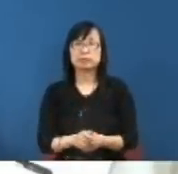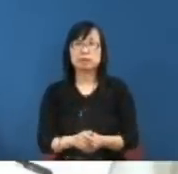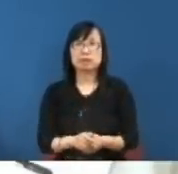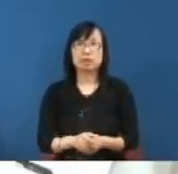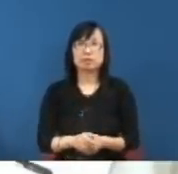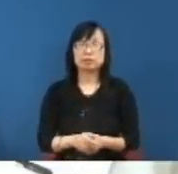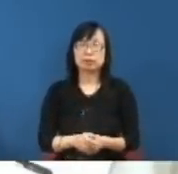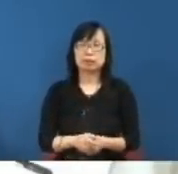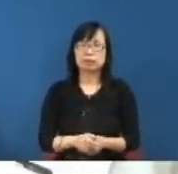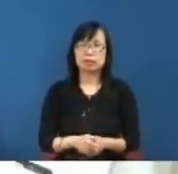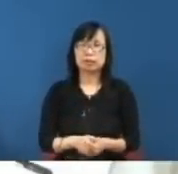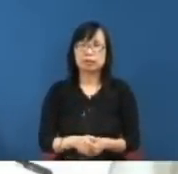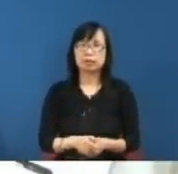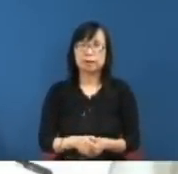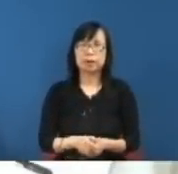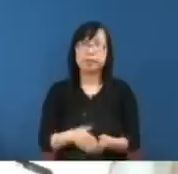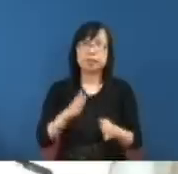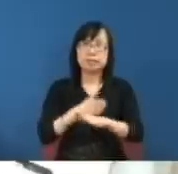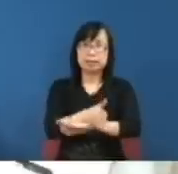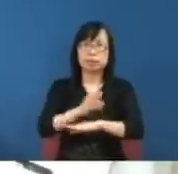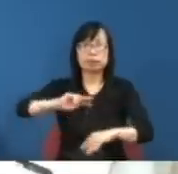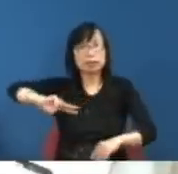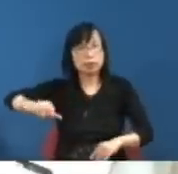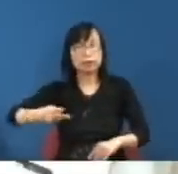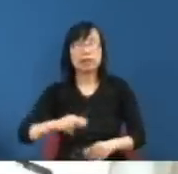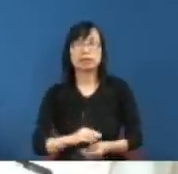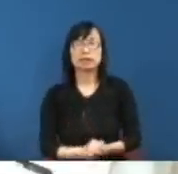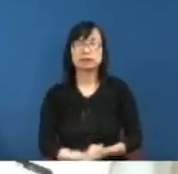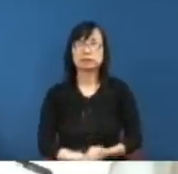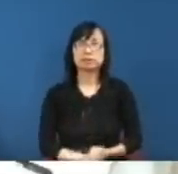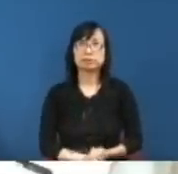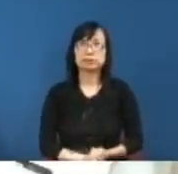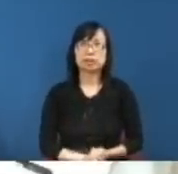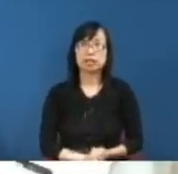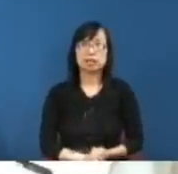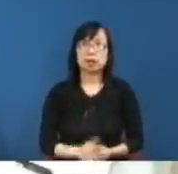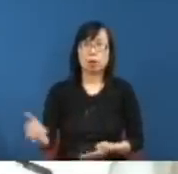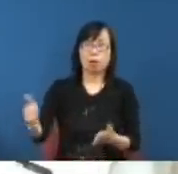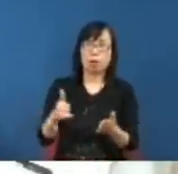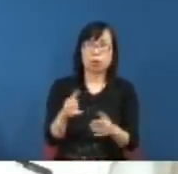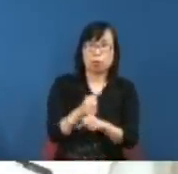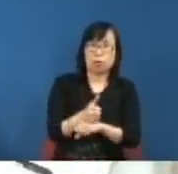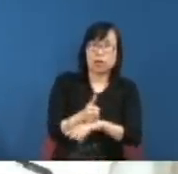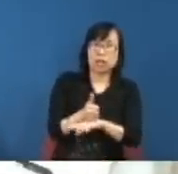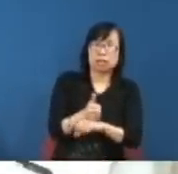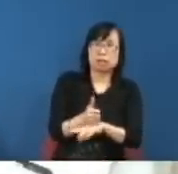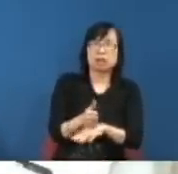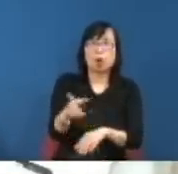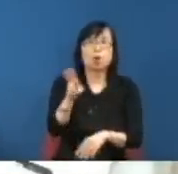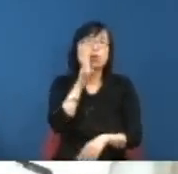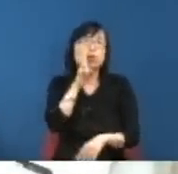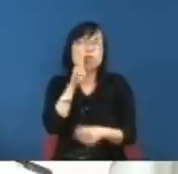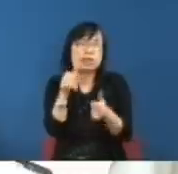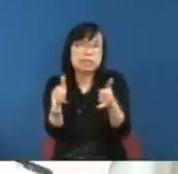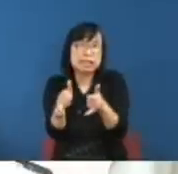進行呢、這個一個社會嘅改革咧。係即係將我講落台，咁呢個泰卓一上台同阿列根咧，就好似兩夫婦咁